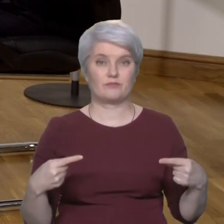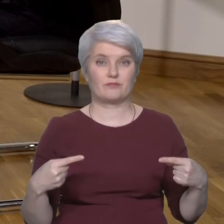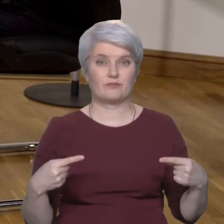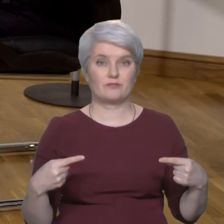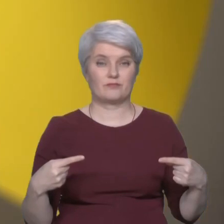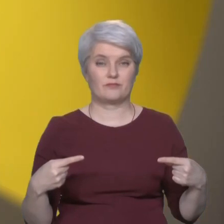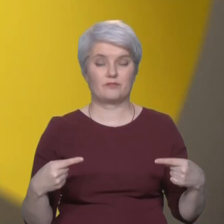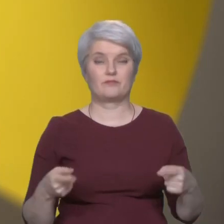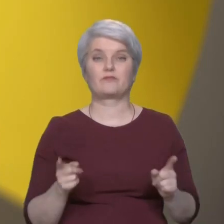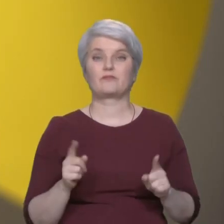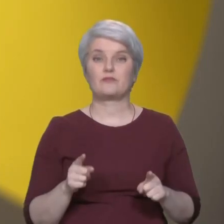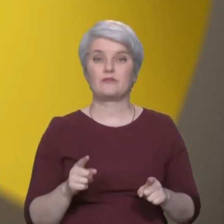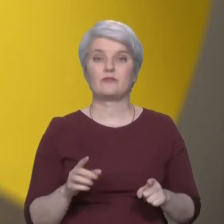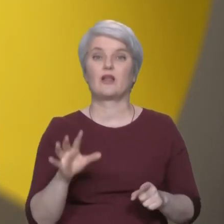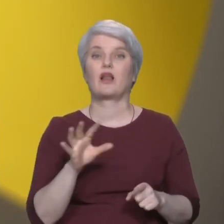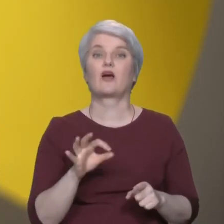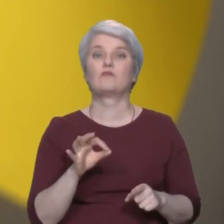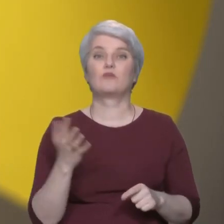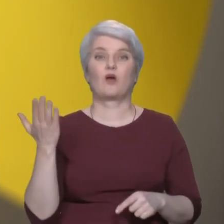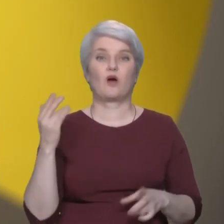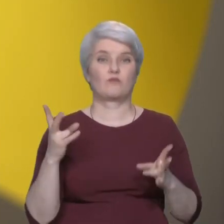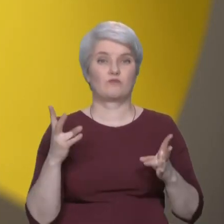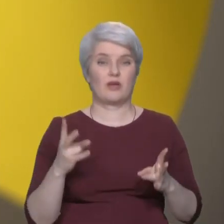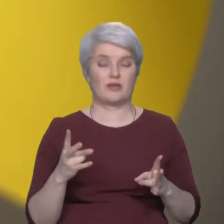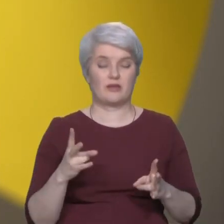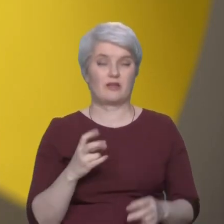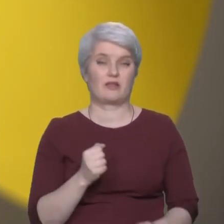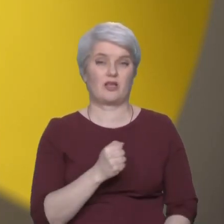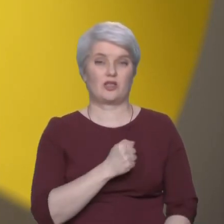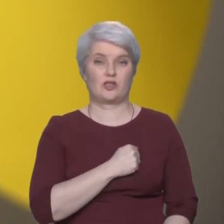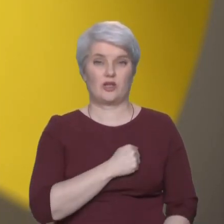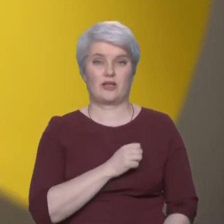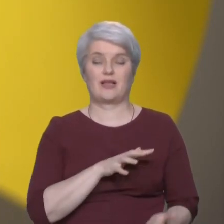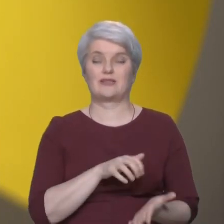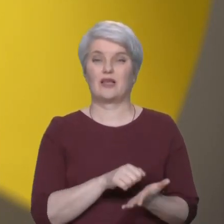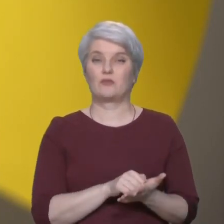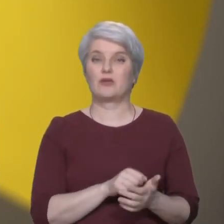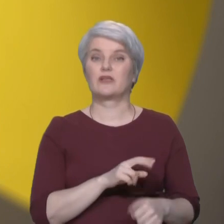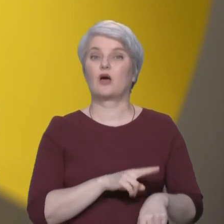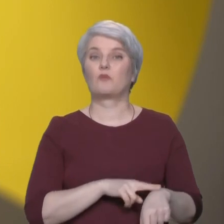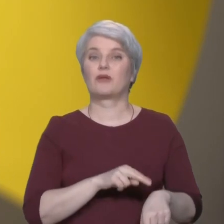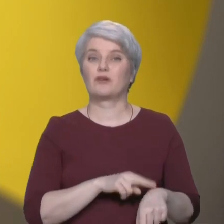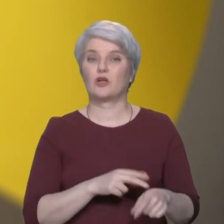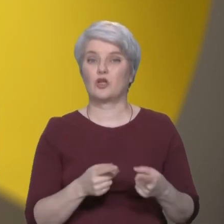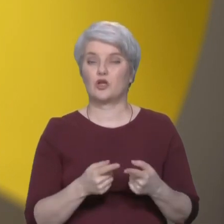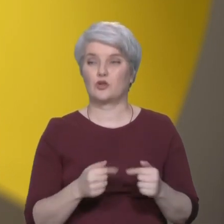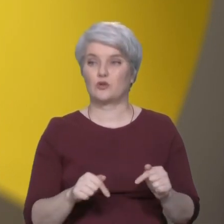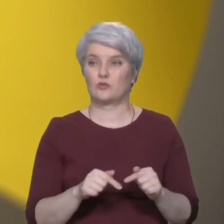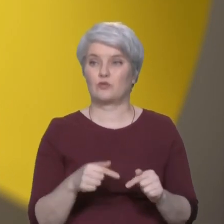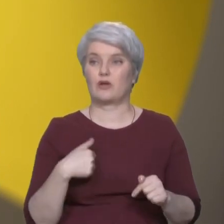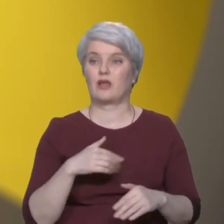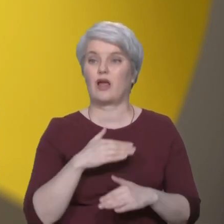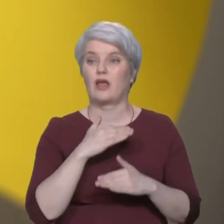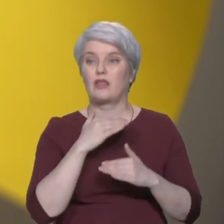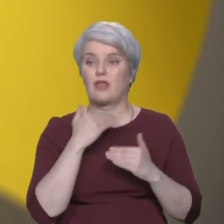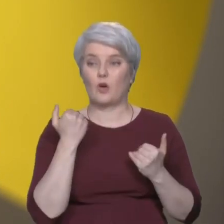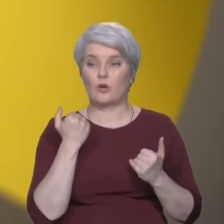стосовно події, яка трапилася, на жаль, займаються правоохоронні структури, я не